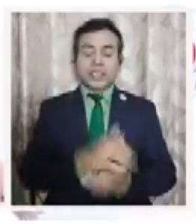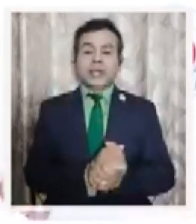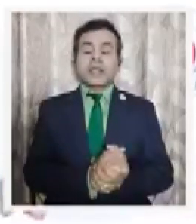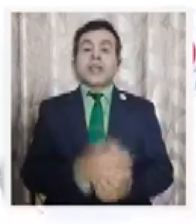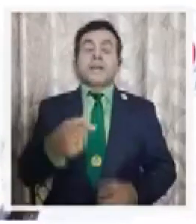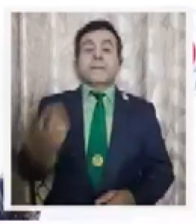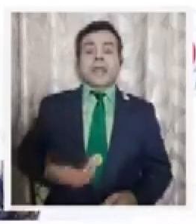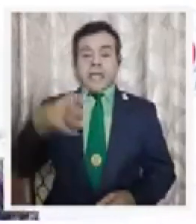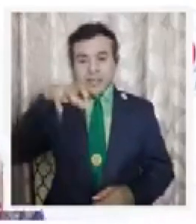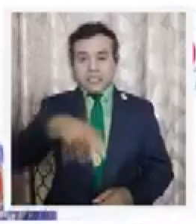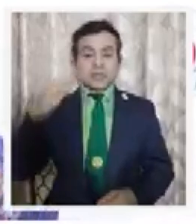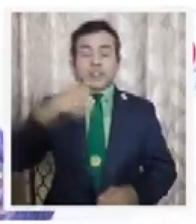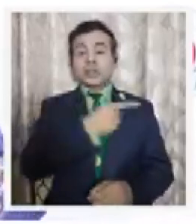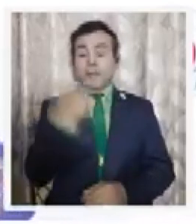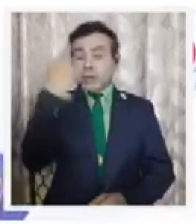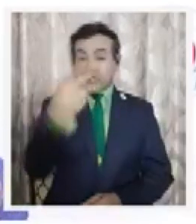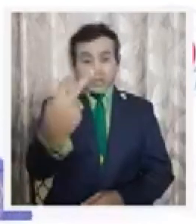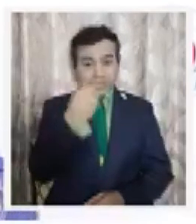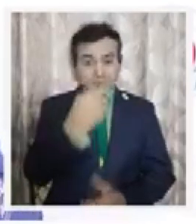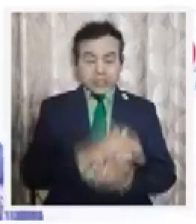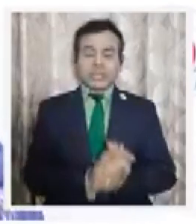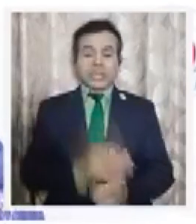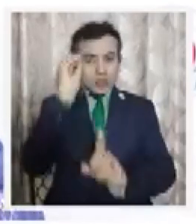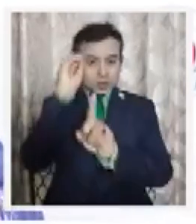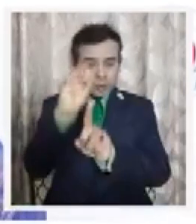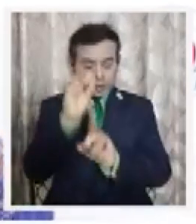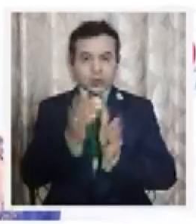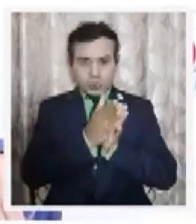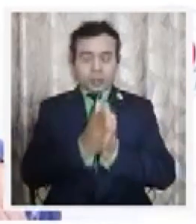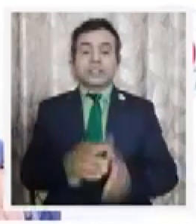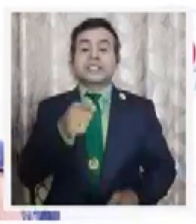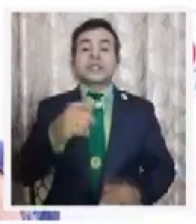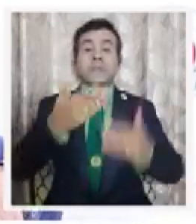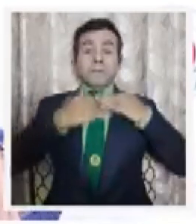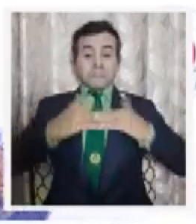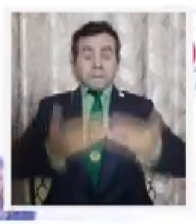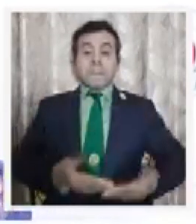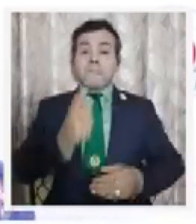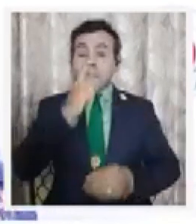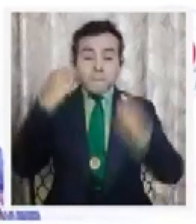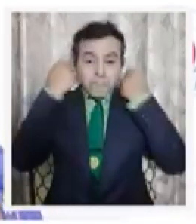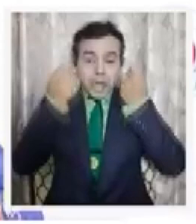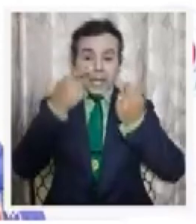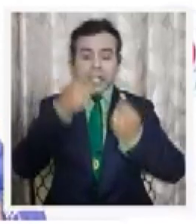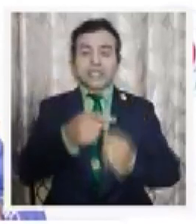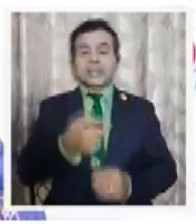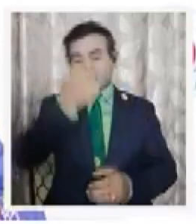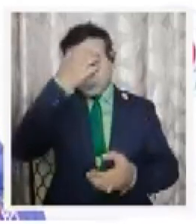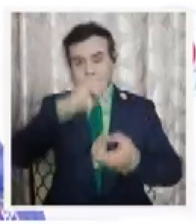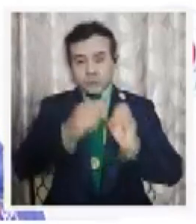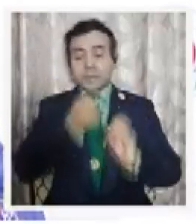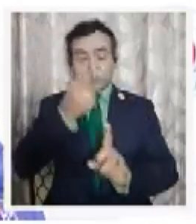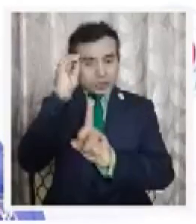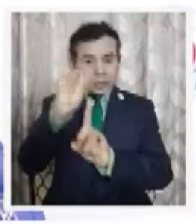করার আগেই সাংবাদিক ভাই বোনদের মাধ্যমে এবং যারা দেখছেন তাদের মাধ্যমে গর্ভবতী মায়েদের জন্য কিছু তথ্য তুলে ধরতে